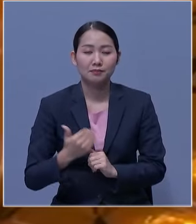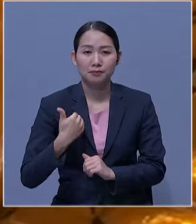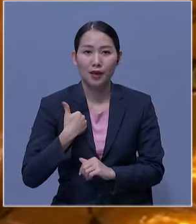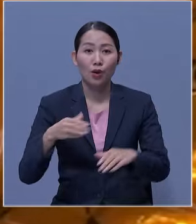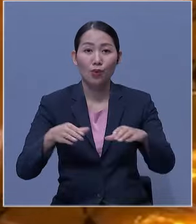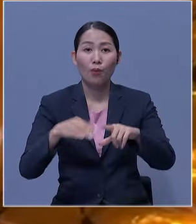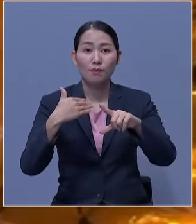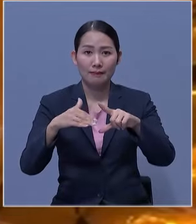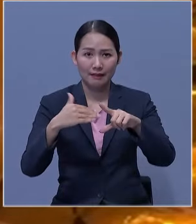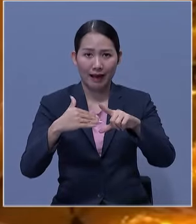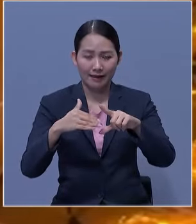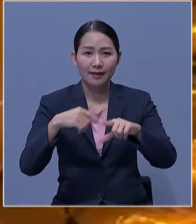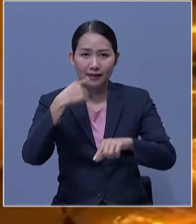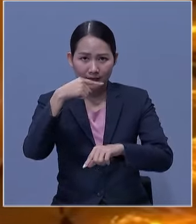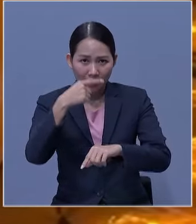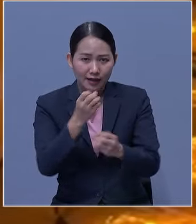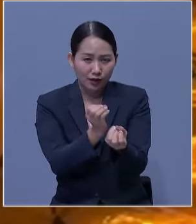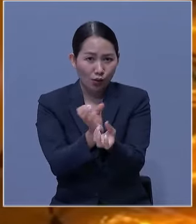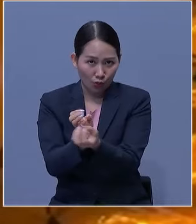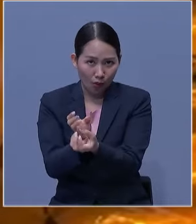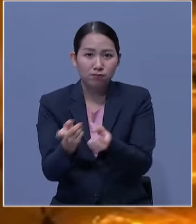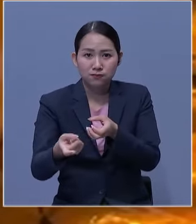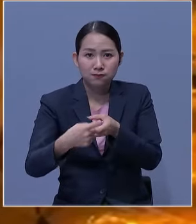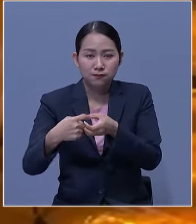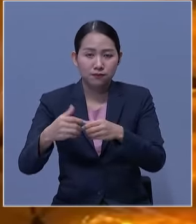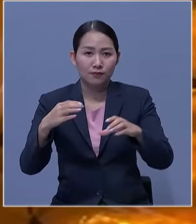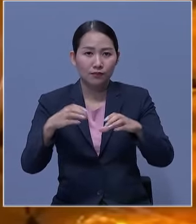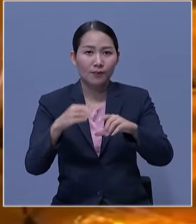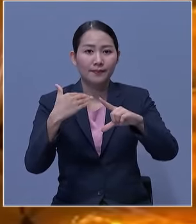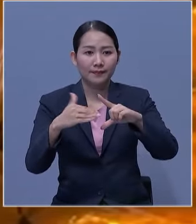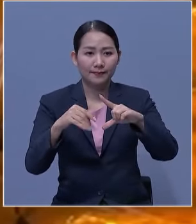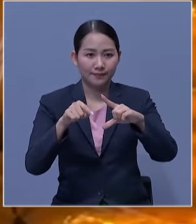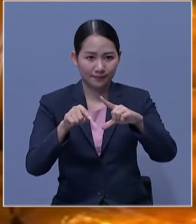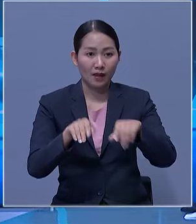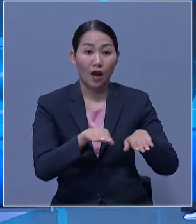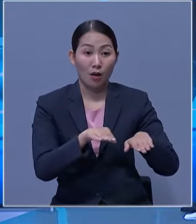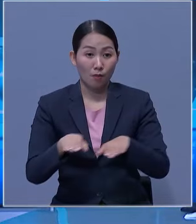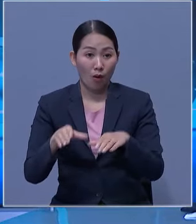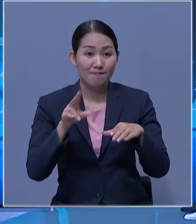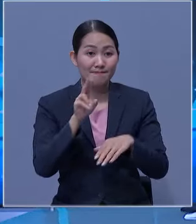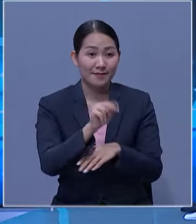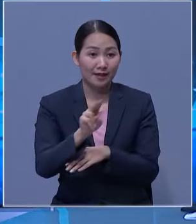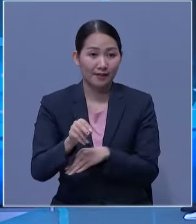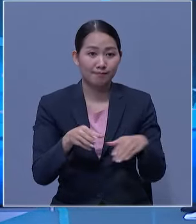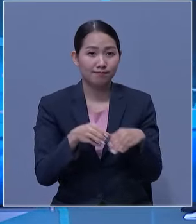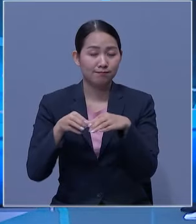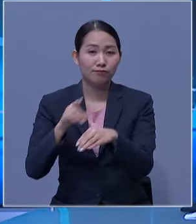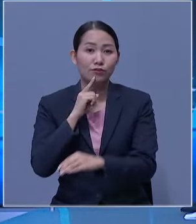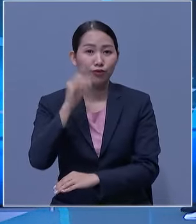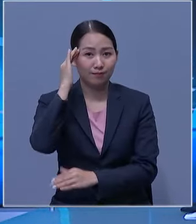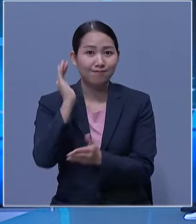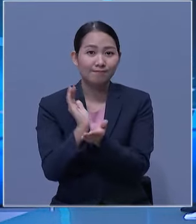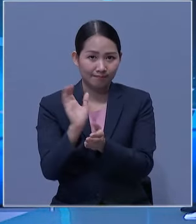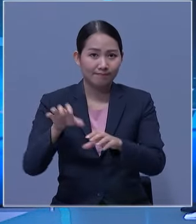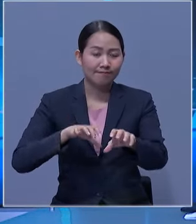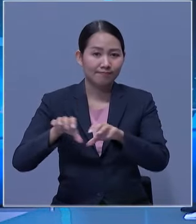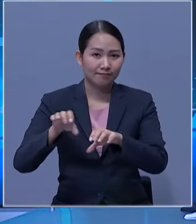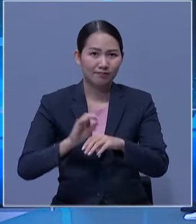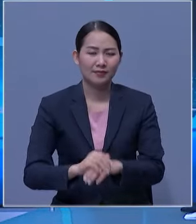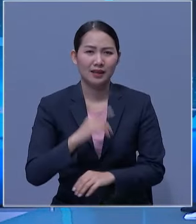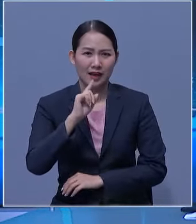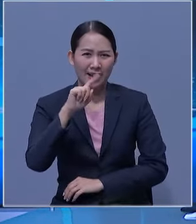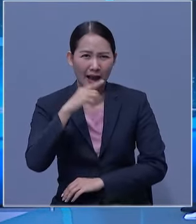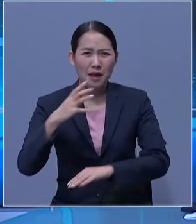น